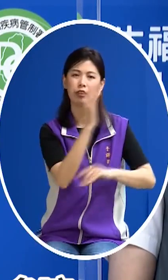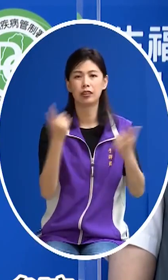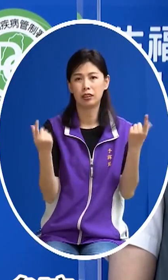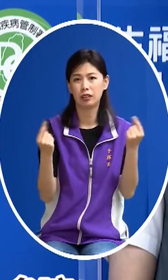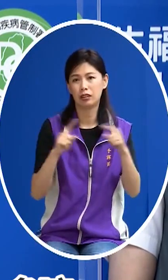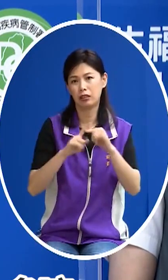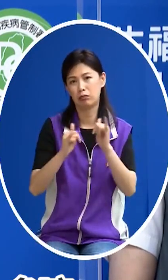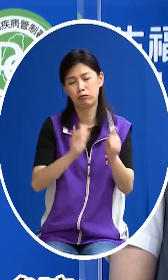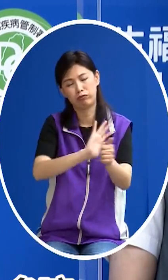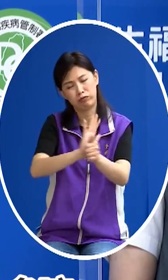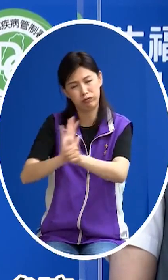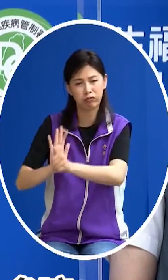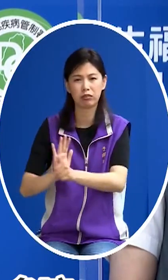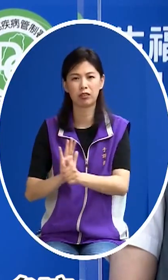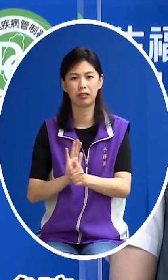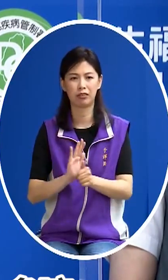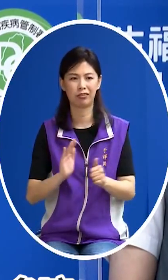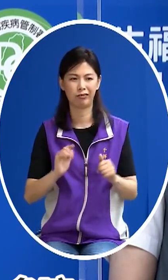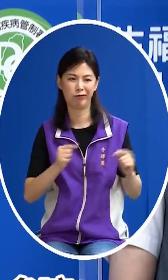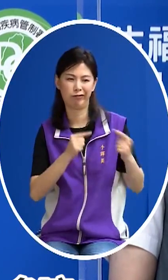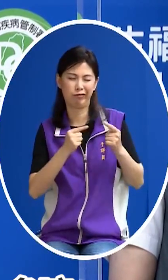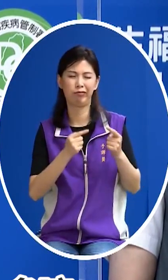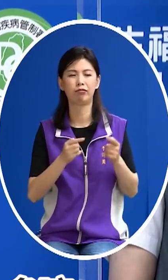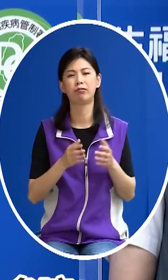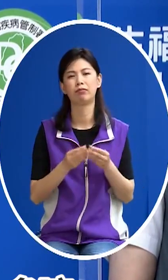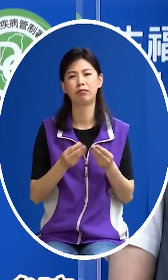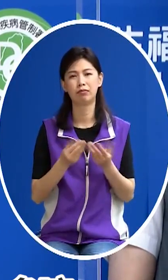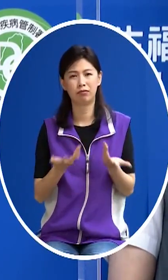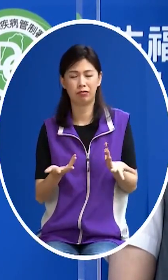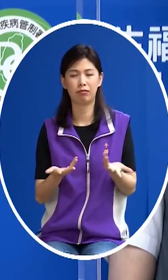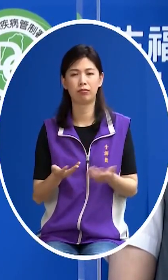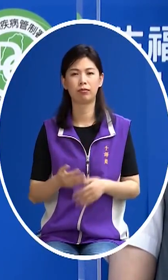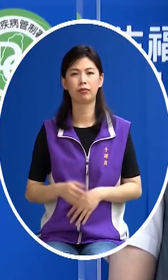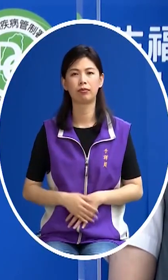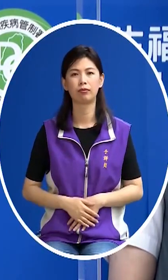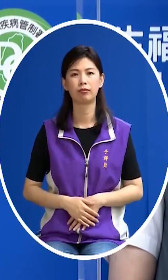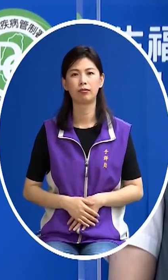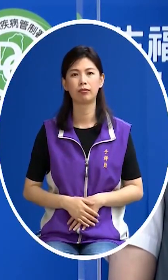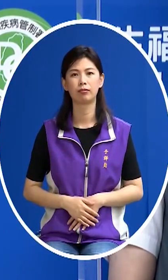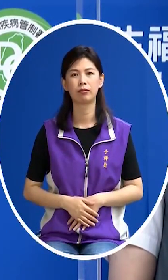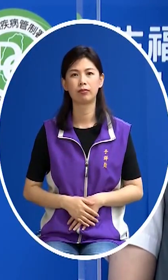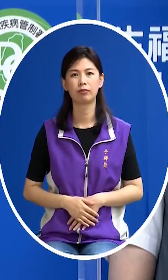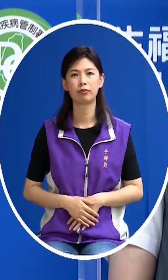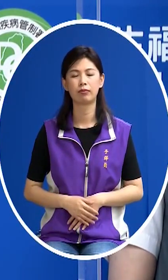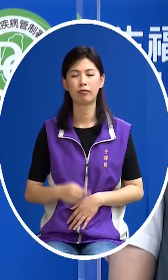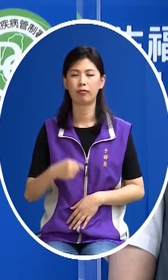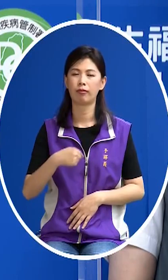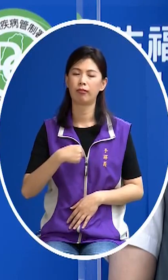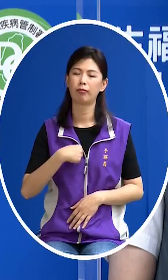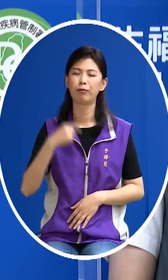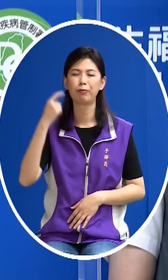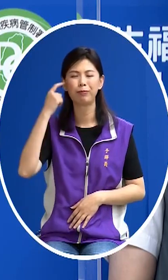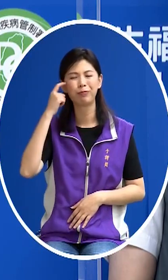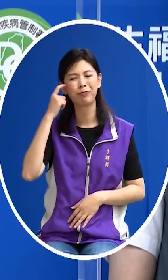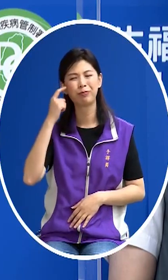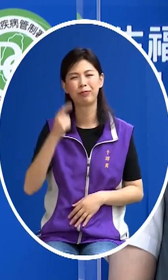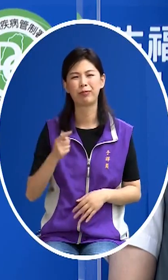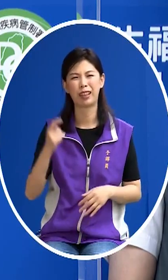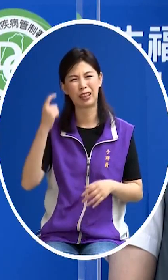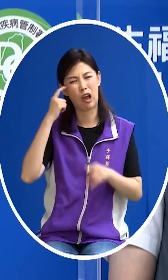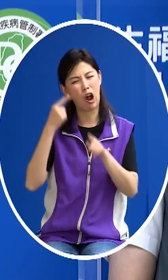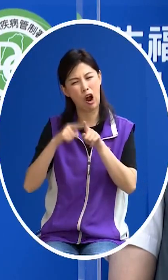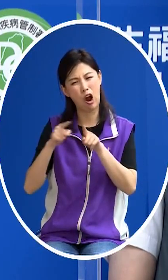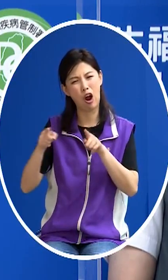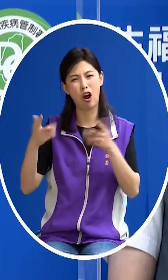我相信，就很多的话，大家也不用联想太多嘛，哈。那本身本是同根生，那合作多